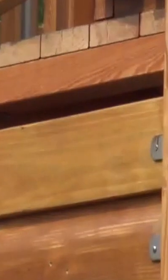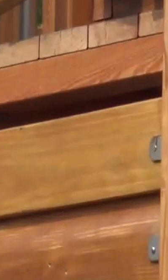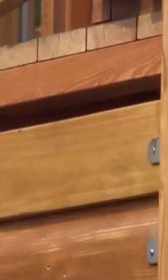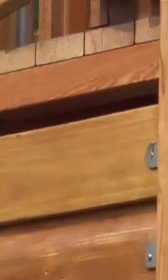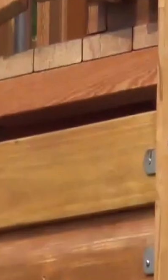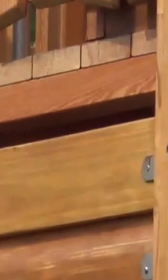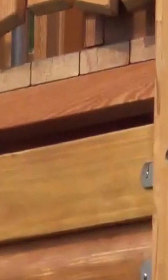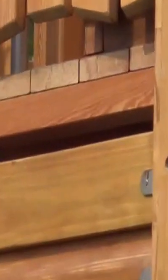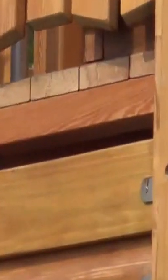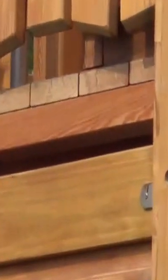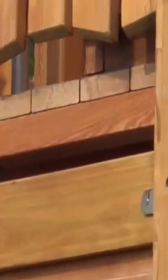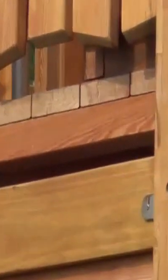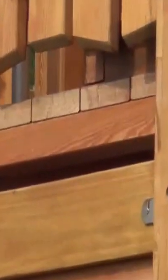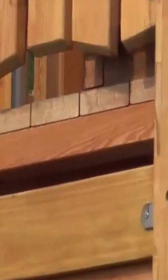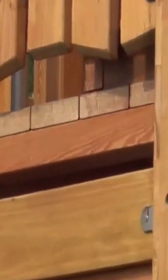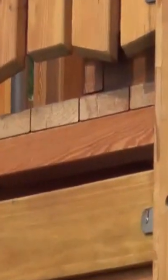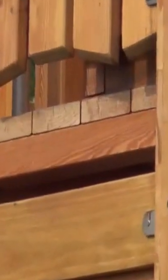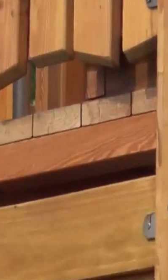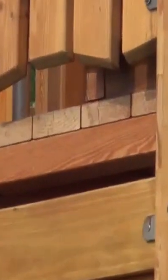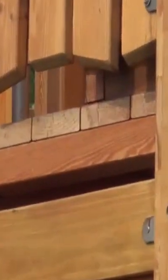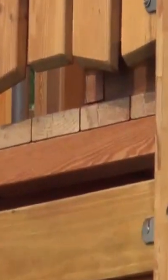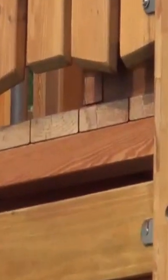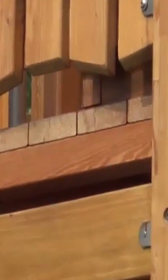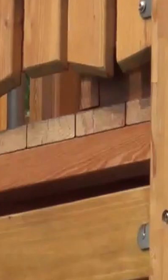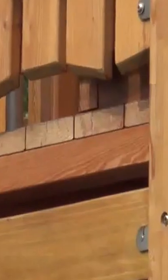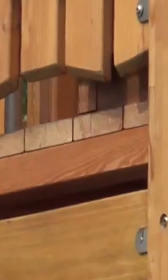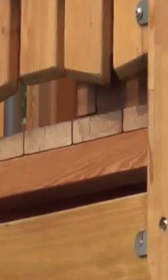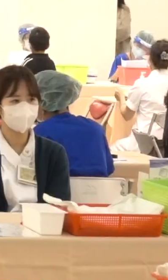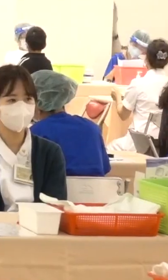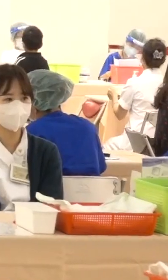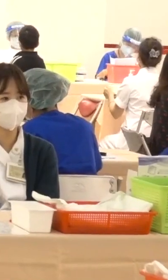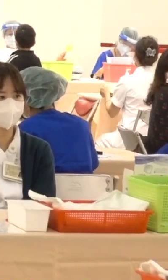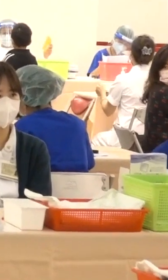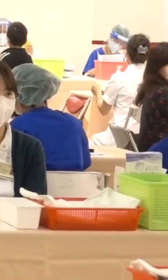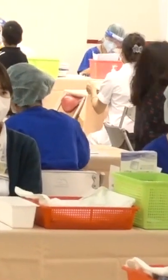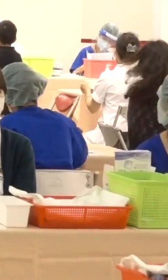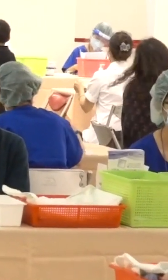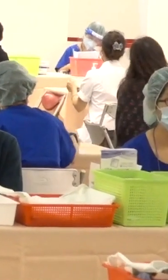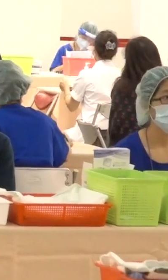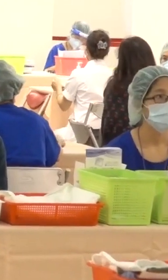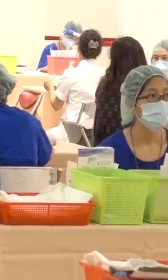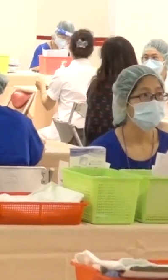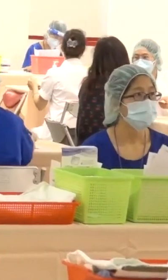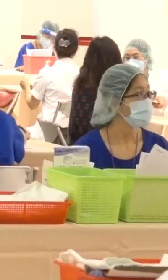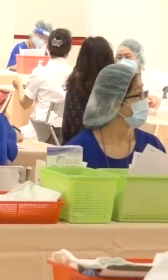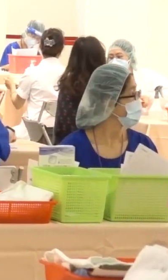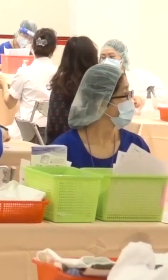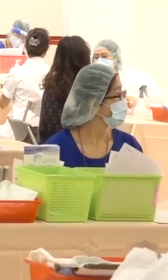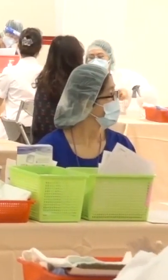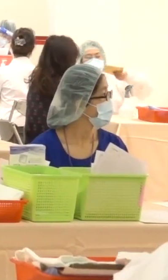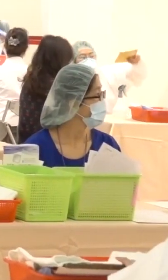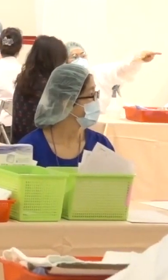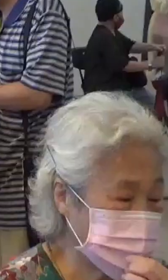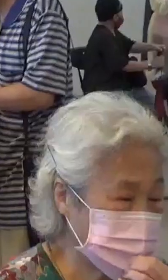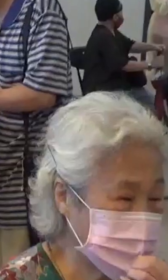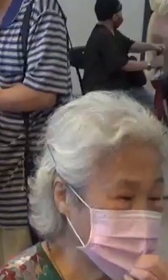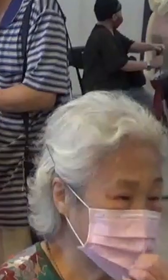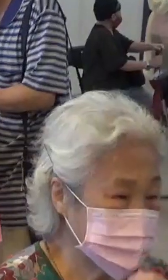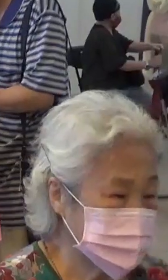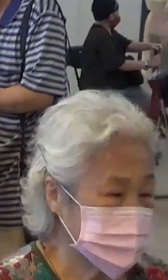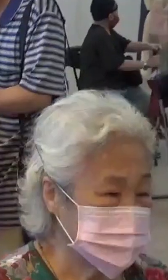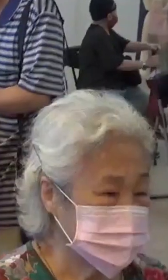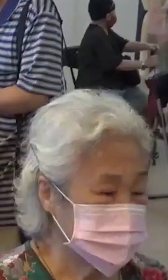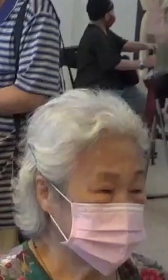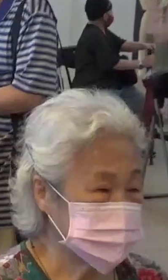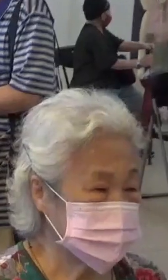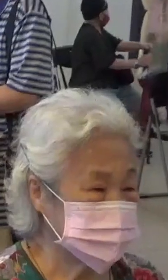如同阿中部长说的，本土疫情相当稳定，加上昨天疫苗覆盖率70%提前达标，在保护力